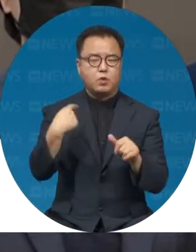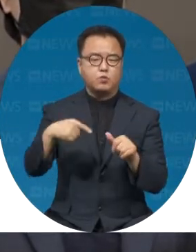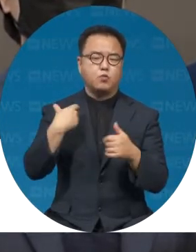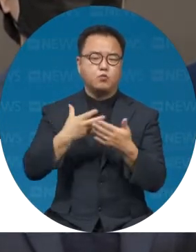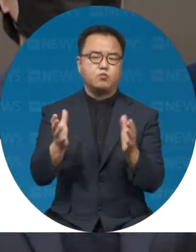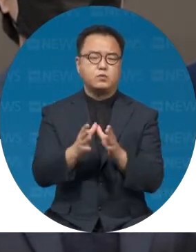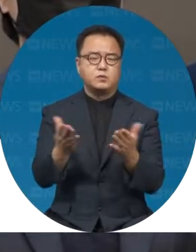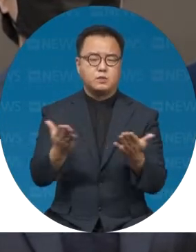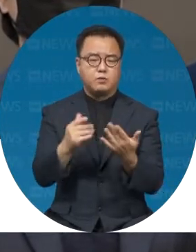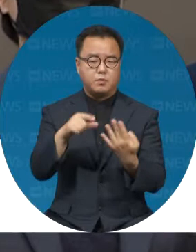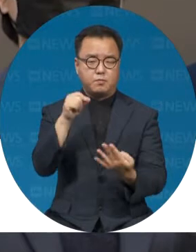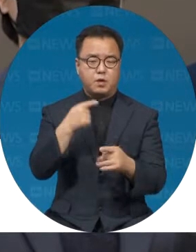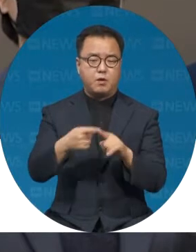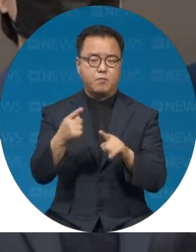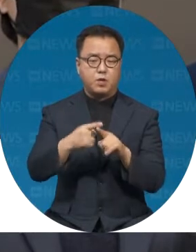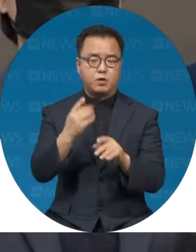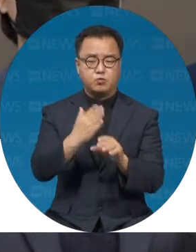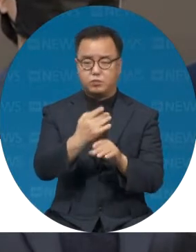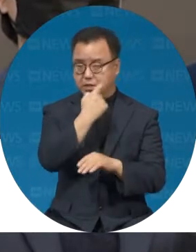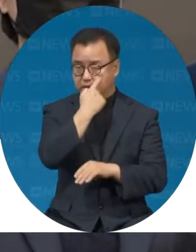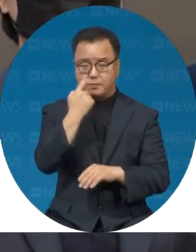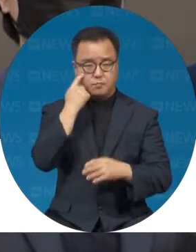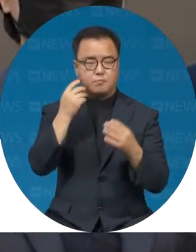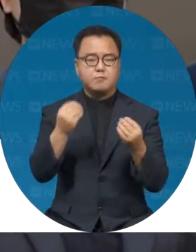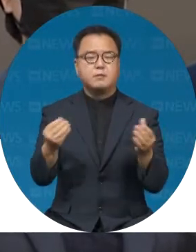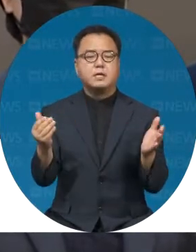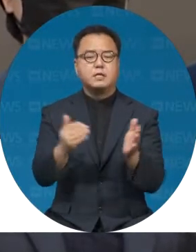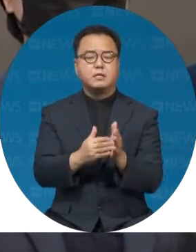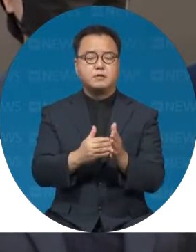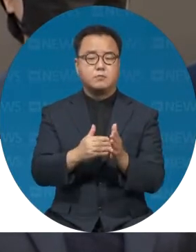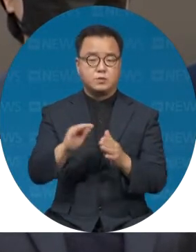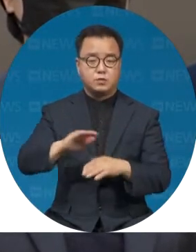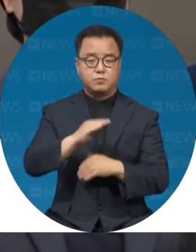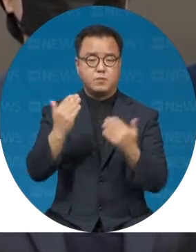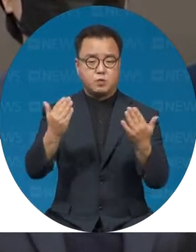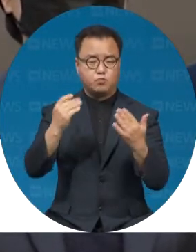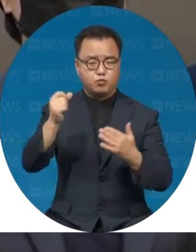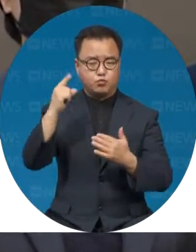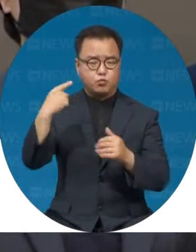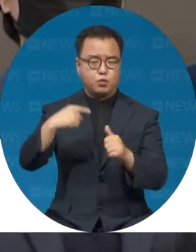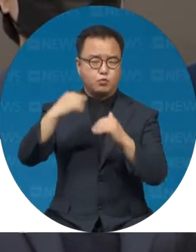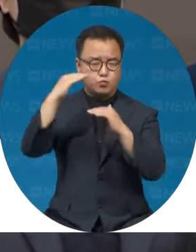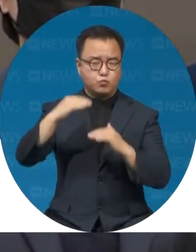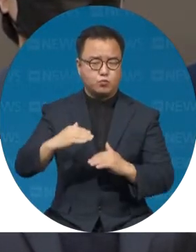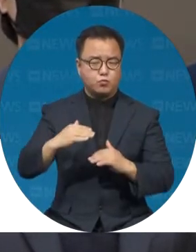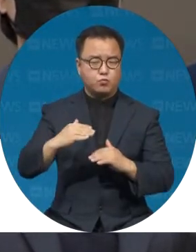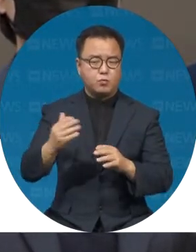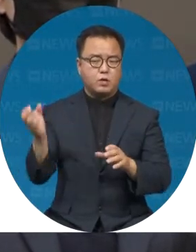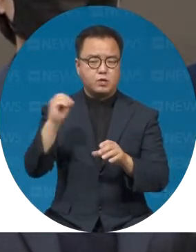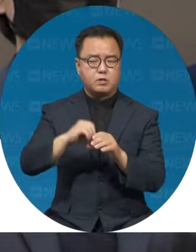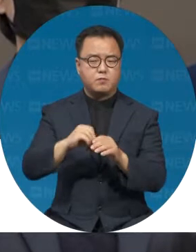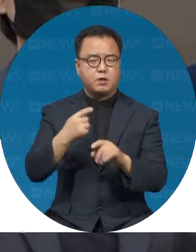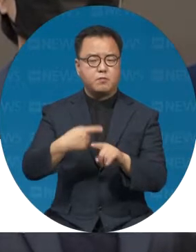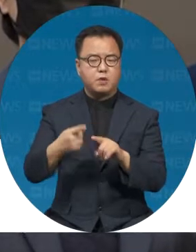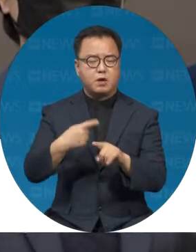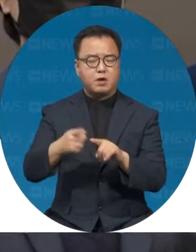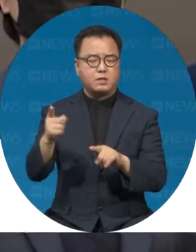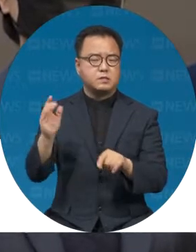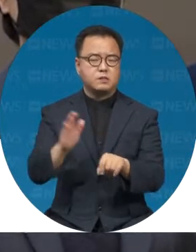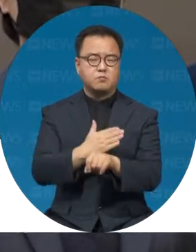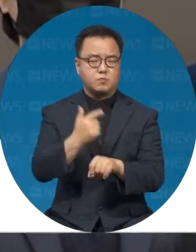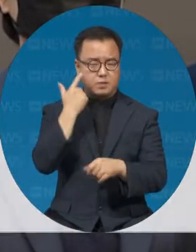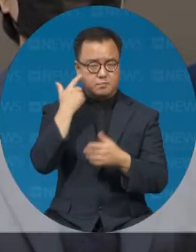검증된 인하대학교 왜 우선 교육수준을 최대로 다 마르지 못한 이번에 결국 평가에 강력한 이를